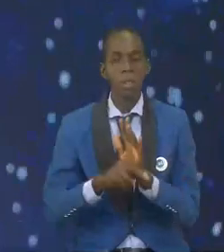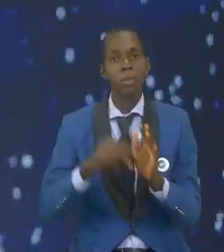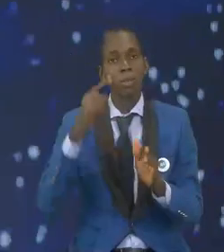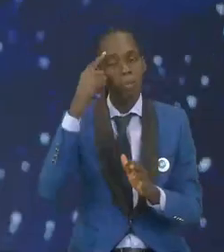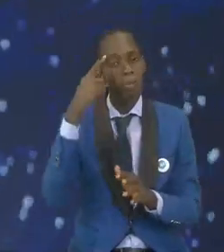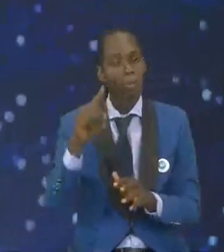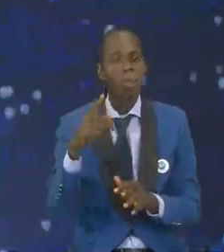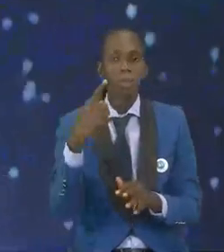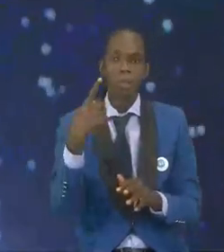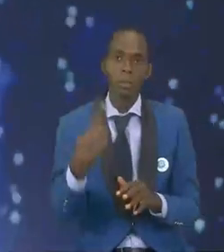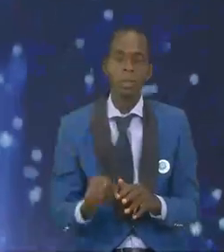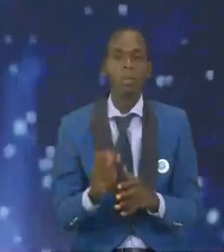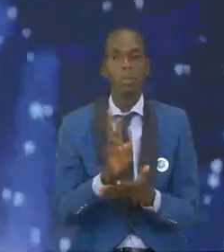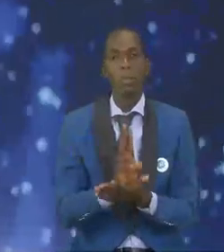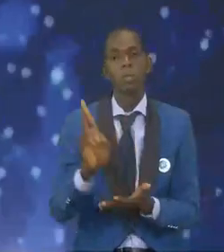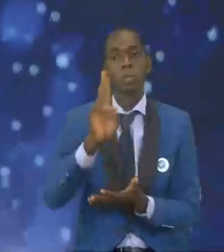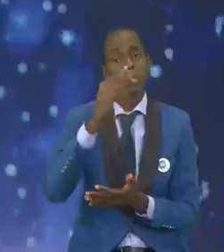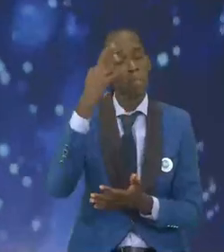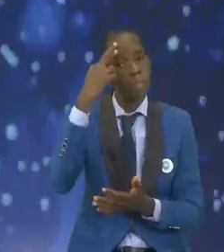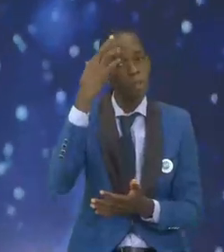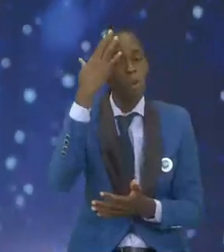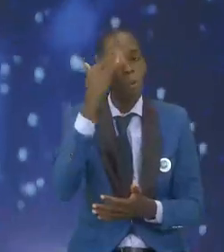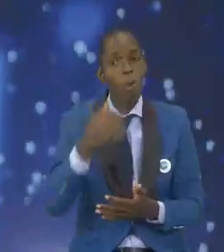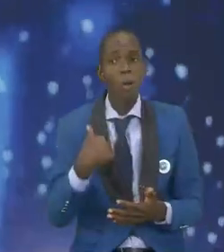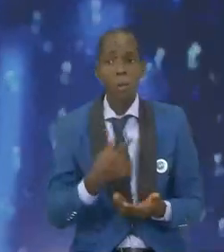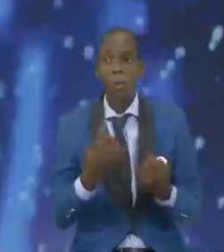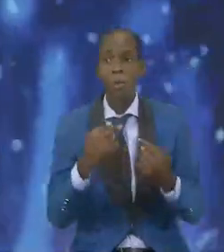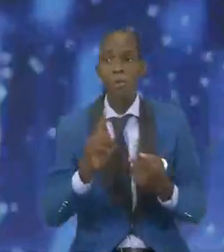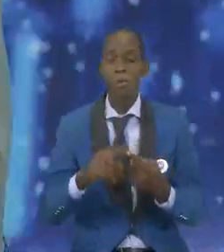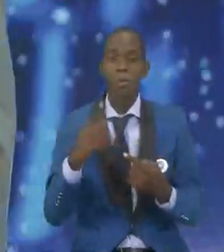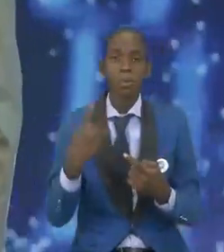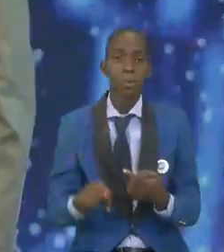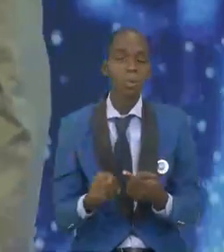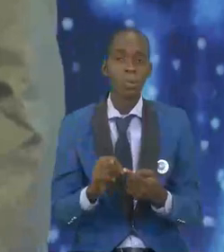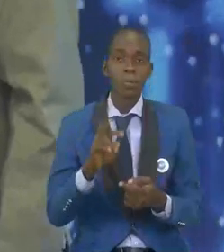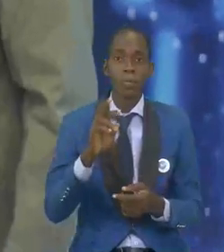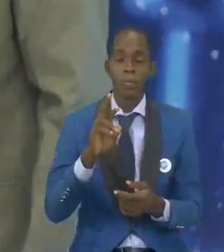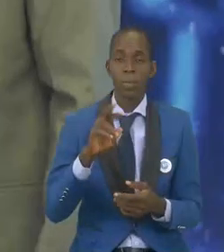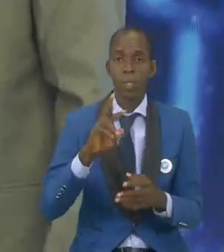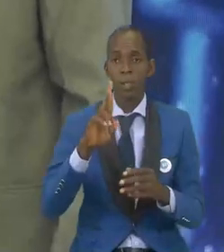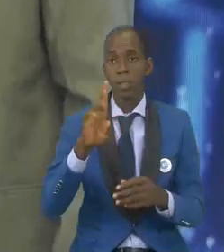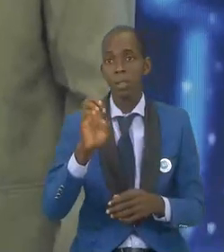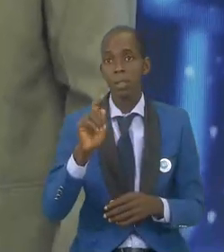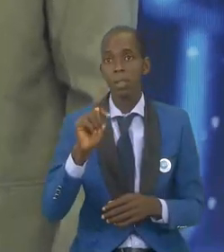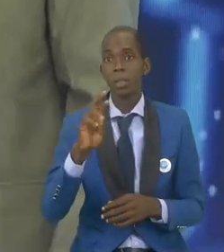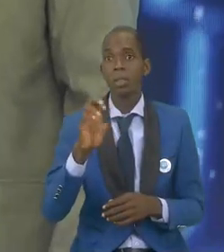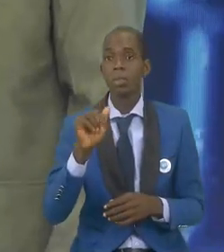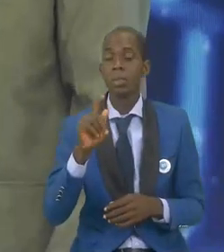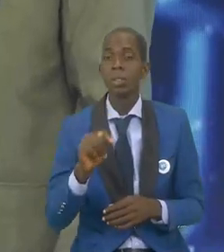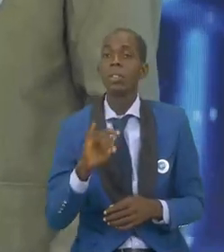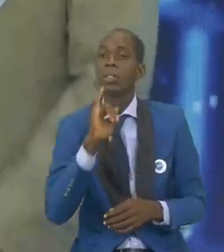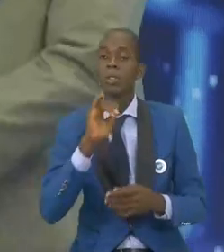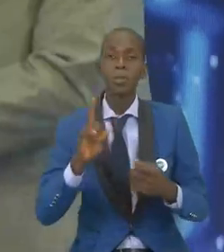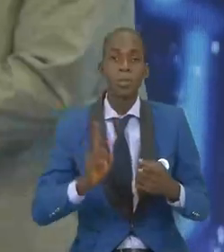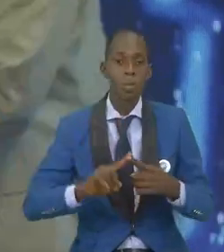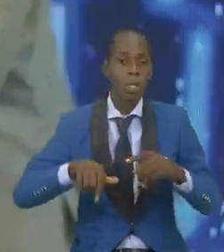la raison pour laquelle nous venons la retraite c'est pour affermir notre émancipation